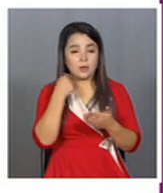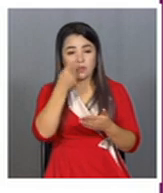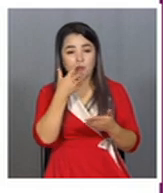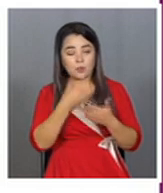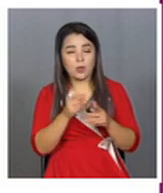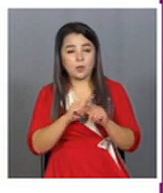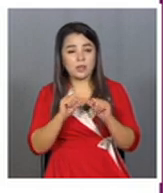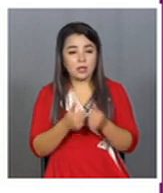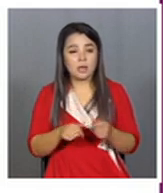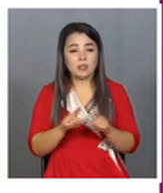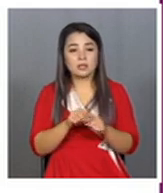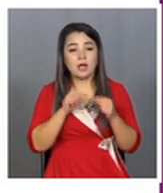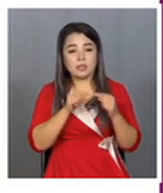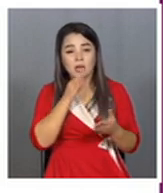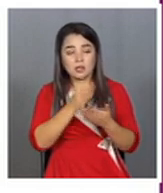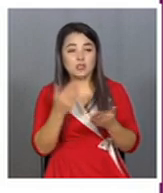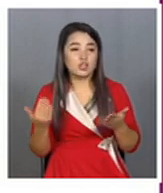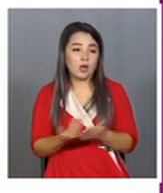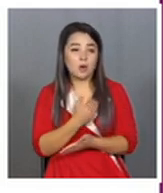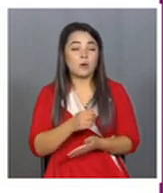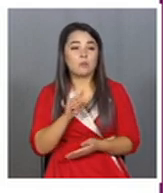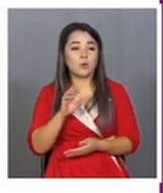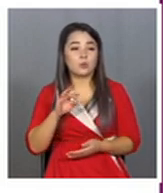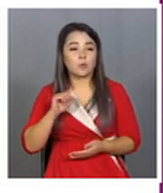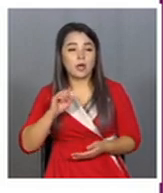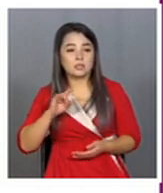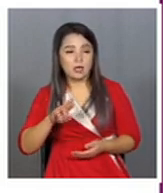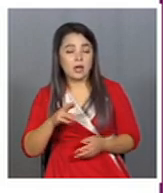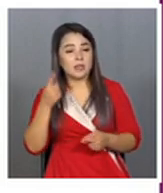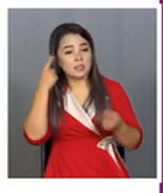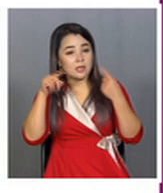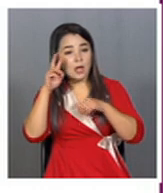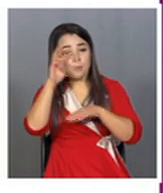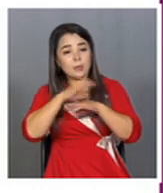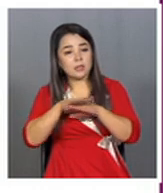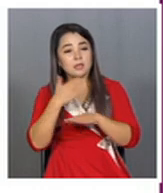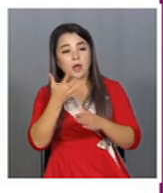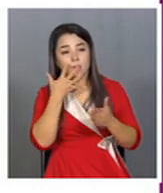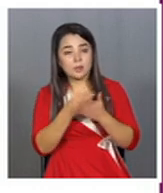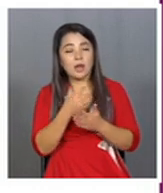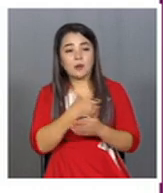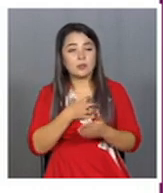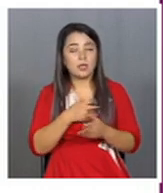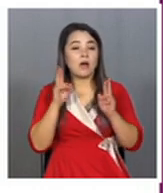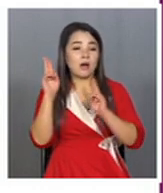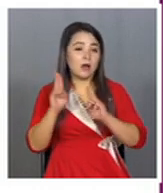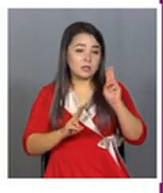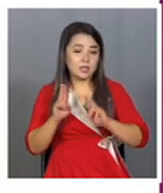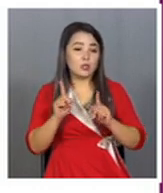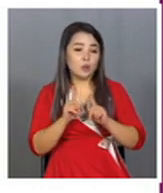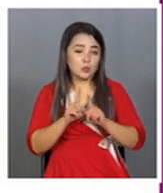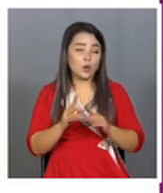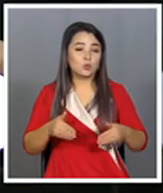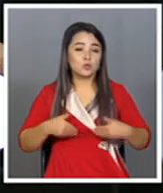шықты және жаңа буржуазиялық мемлекет пен буржуазиялық идеологиялардың негізгі қағидаларын ұсынған